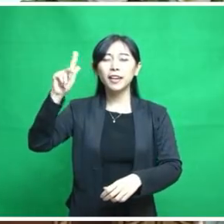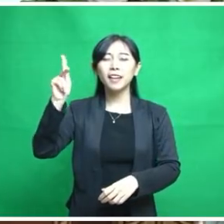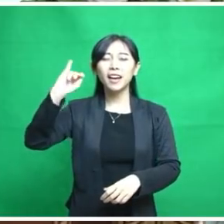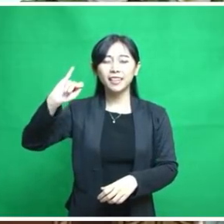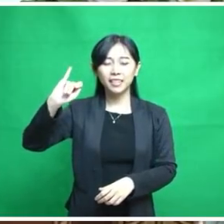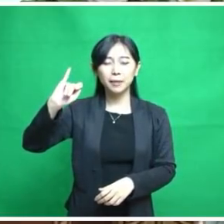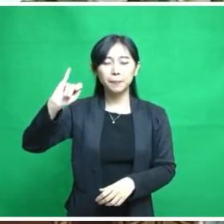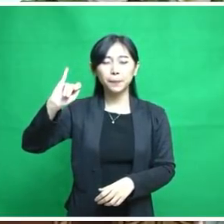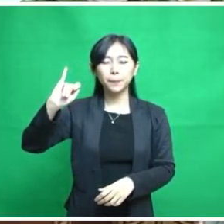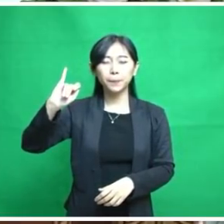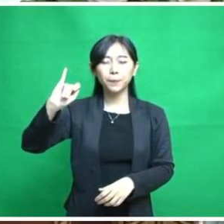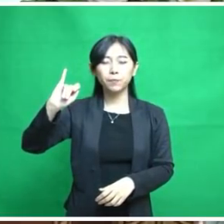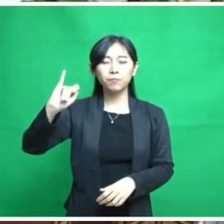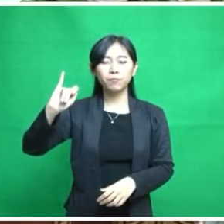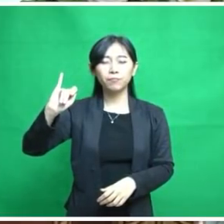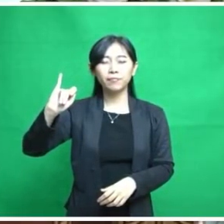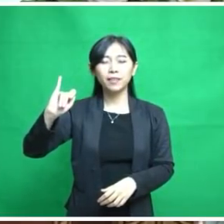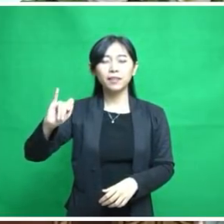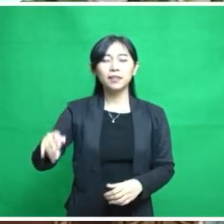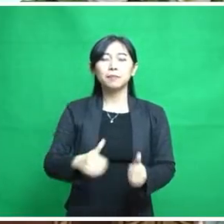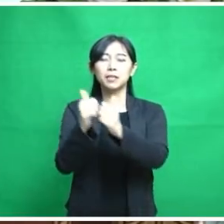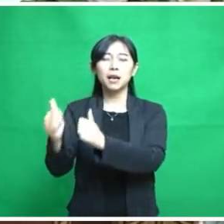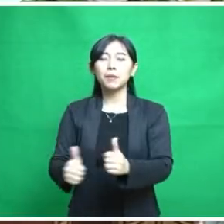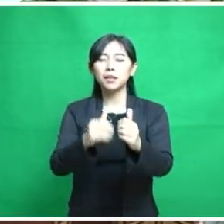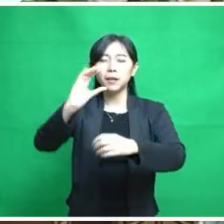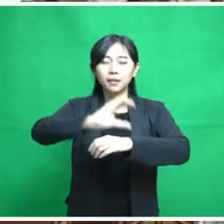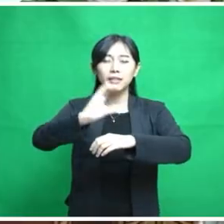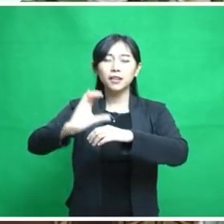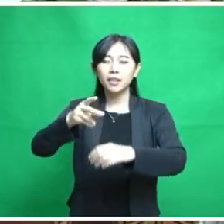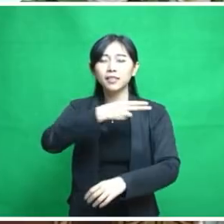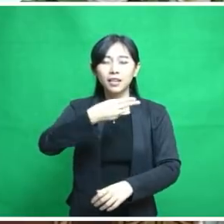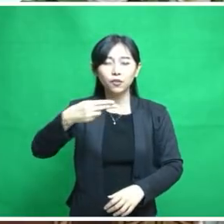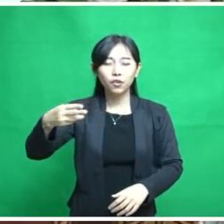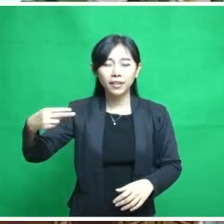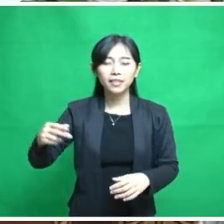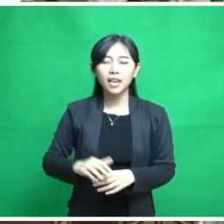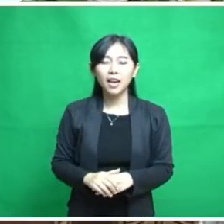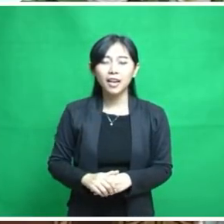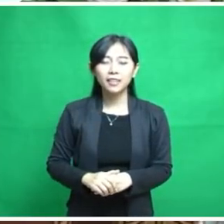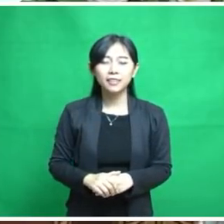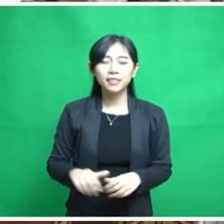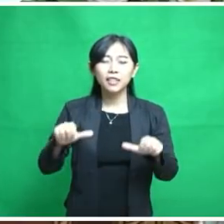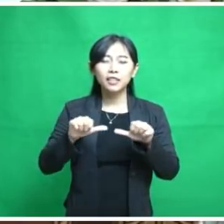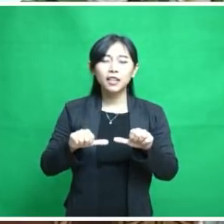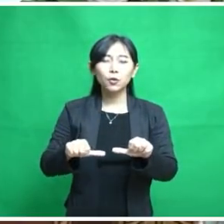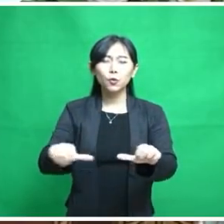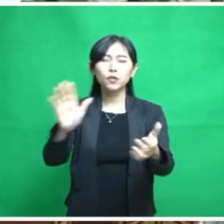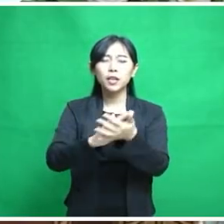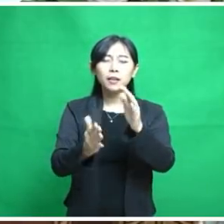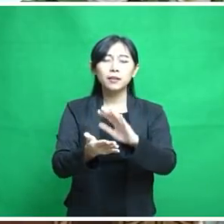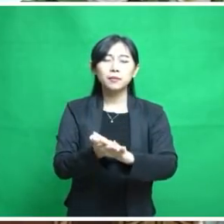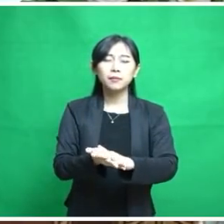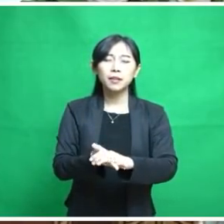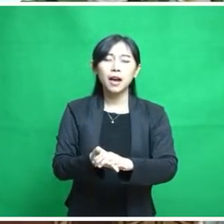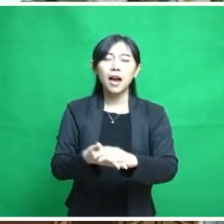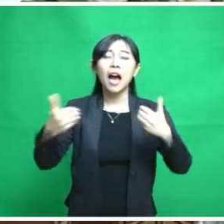Indonesia, baik dengan kerjasama dengan gereja-gereja yang ada di Indonesia maupun di luar Indonesia, terus boleh menjalin kerjasama